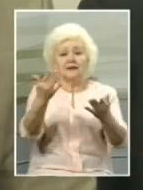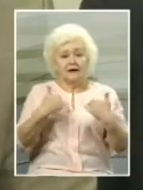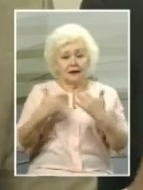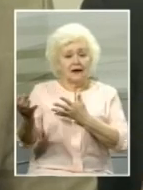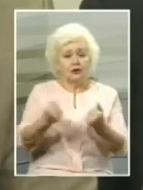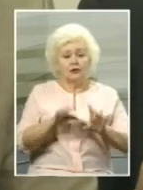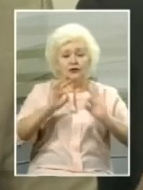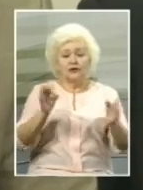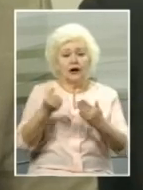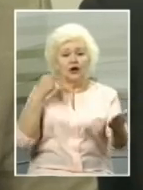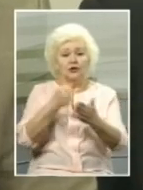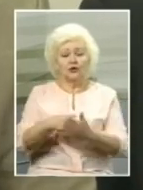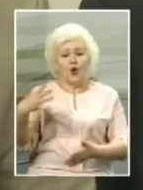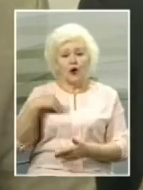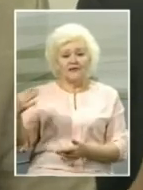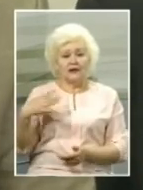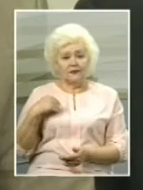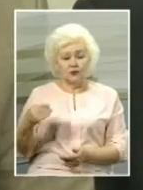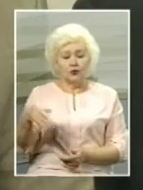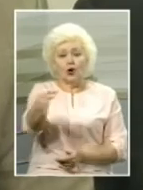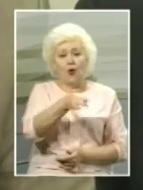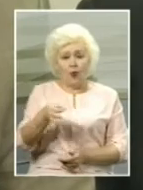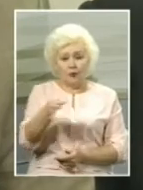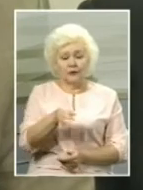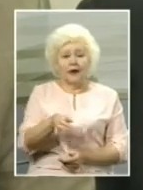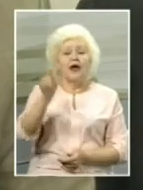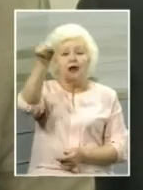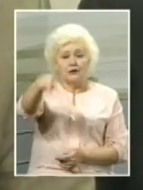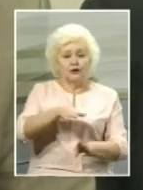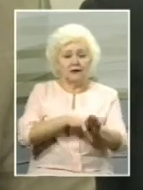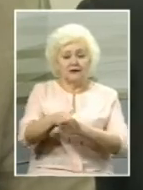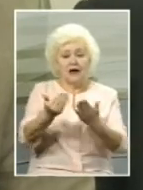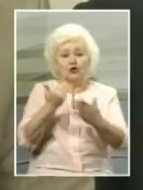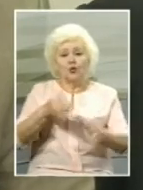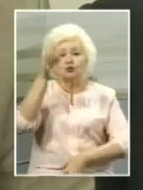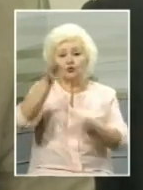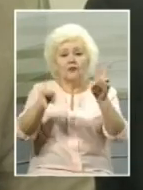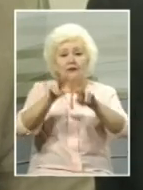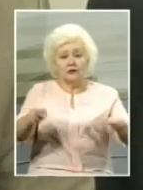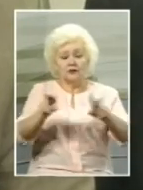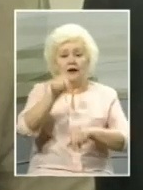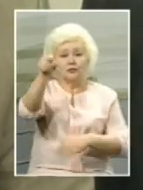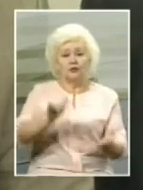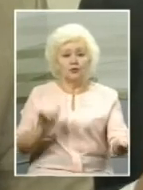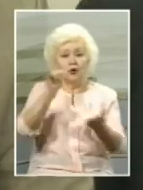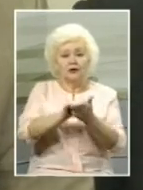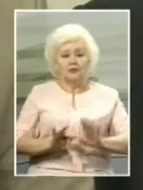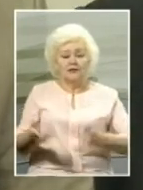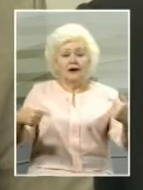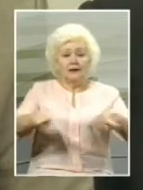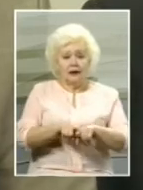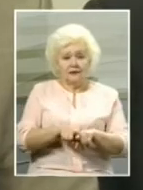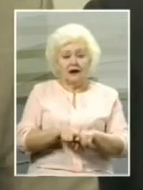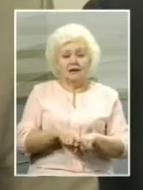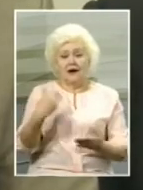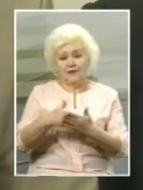отримав інформацію, до Львівської області. І саме вони здійснюють досудове розслідування по цьому кримінальному провадженню,